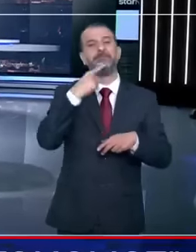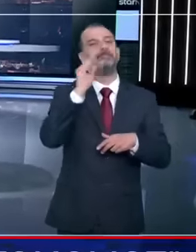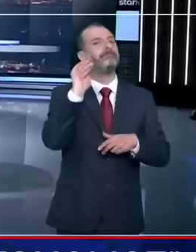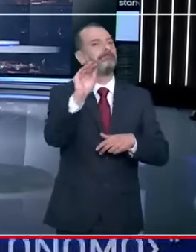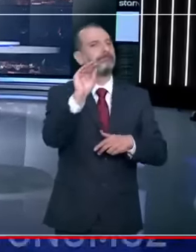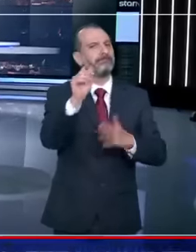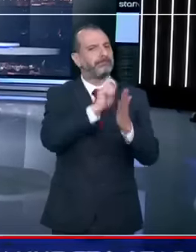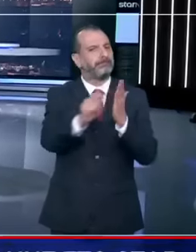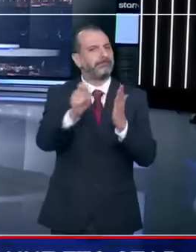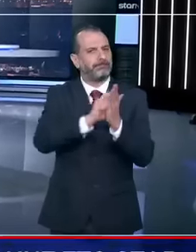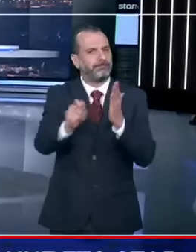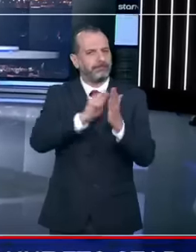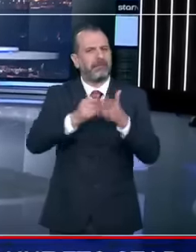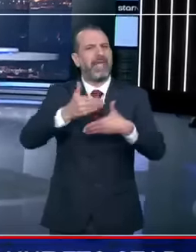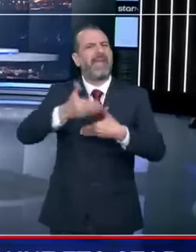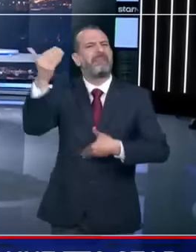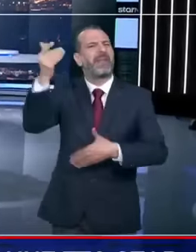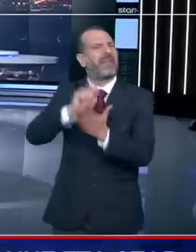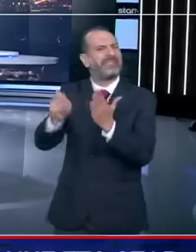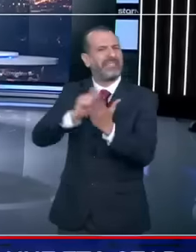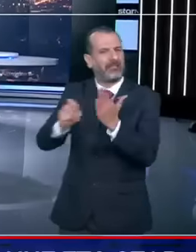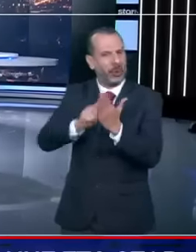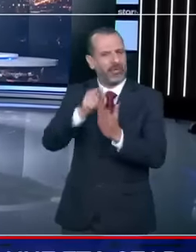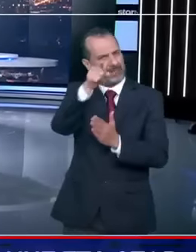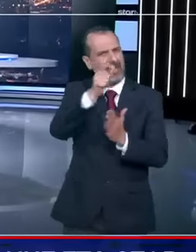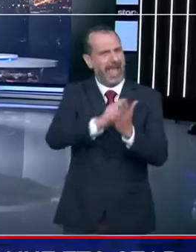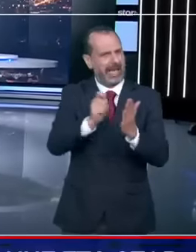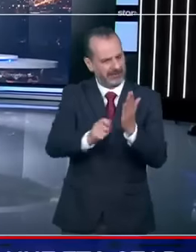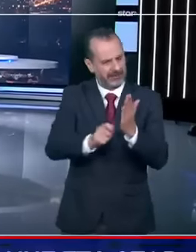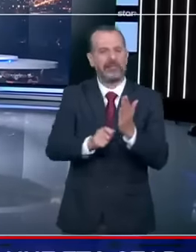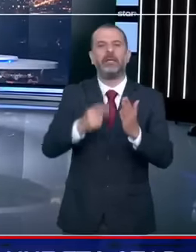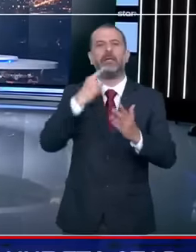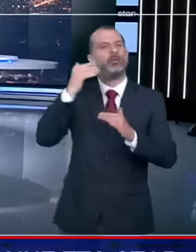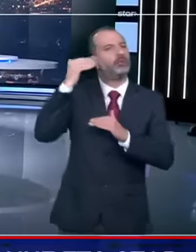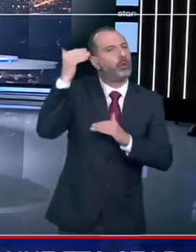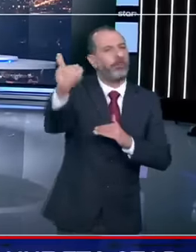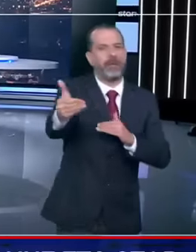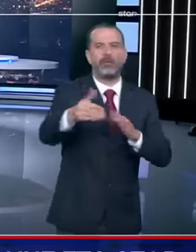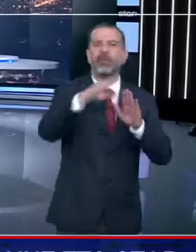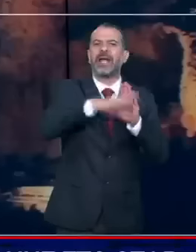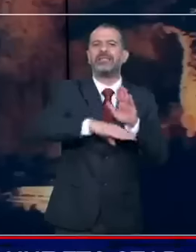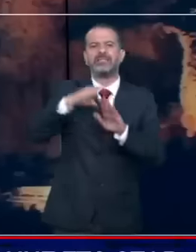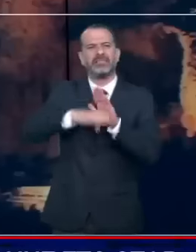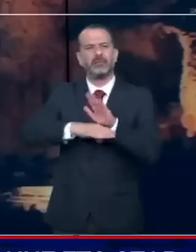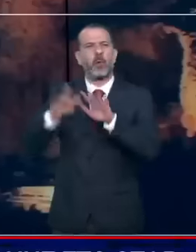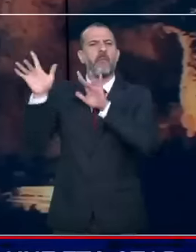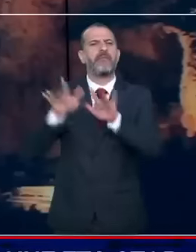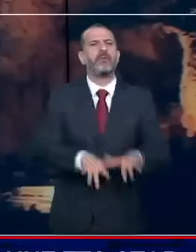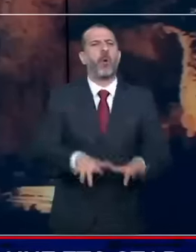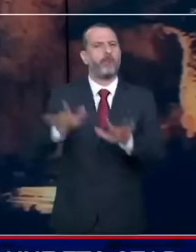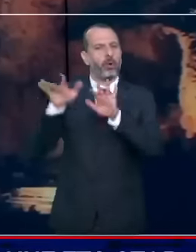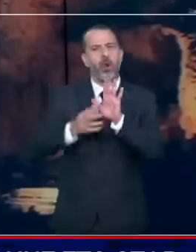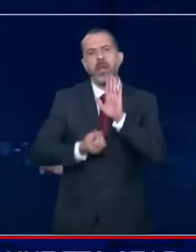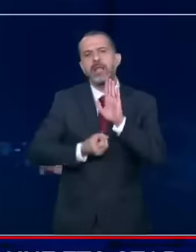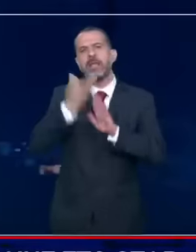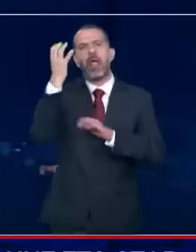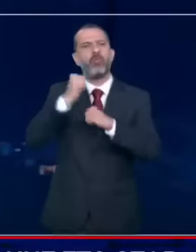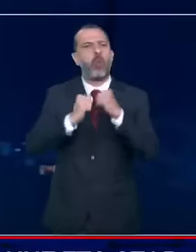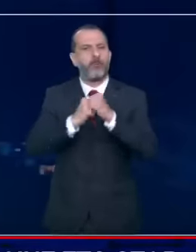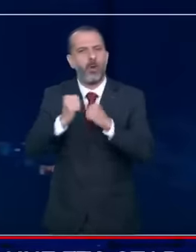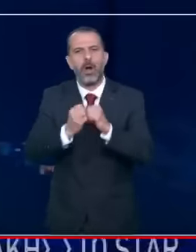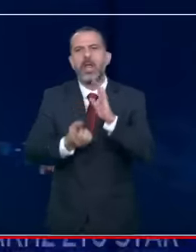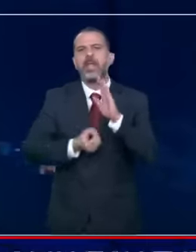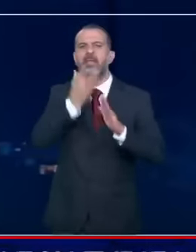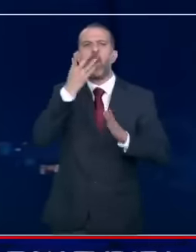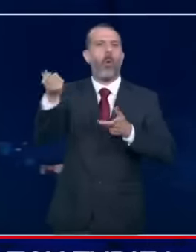για τον ΣΥΡΙΖΑ τις επόμενες μέρες. Λέτε ότι θα κάνετε καταστατικό συνέδριο το φθινόπωρο, νέα δομή, νέο